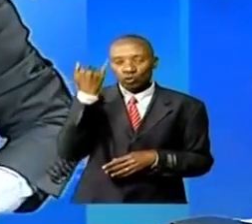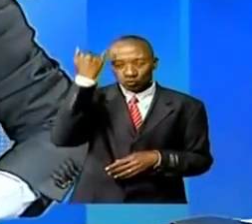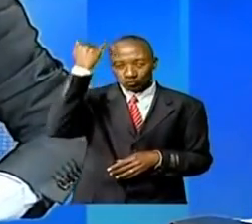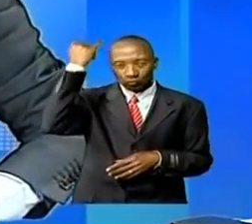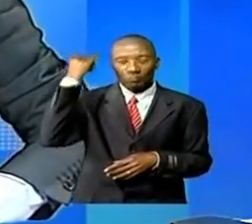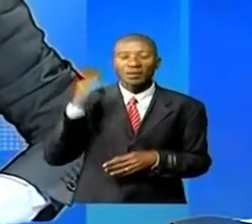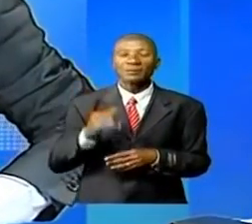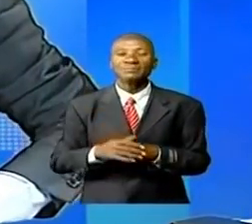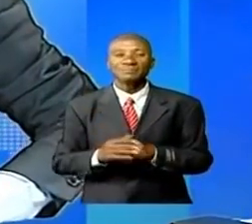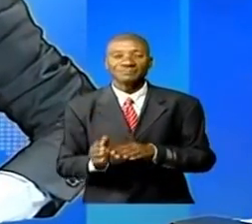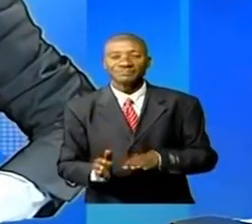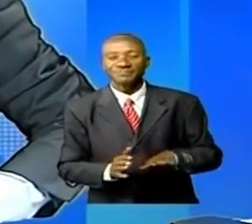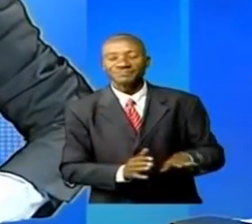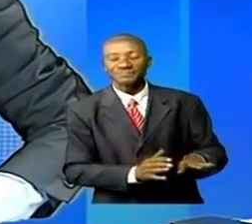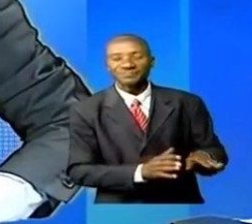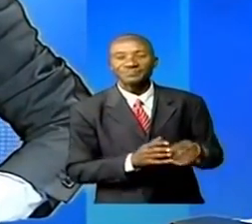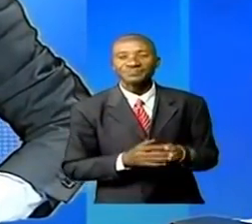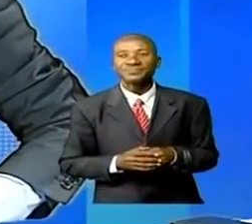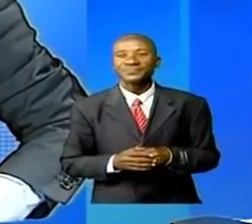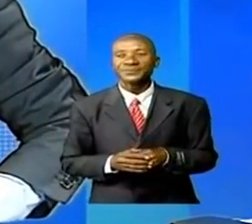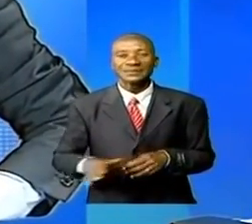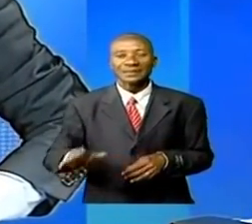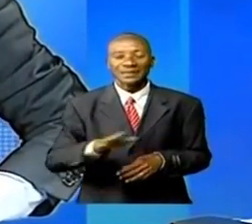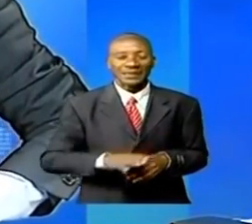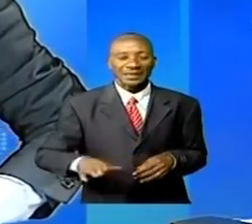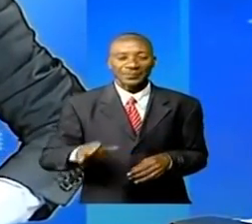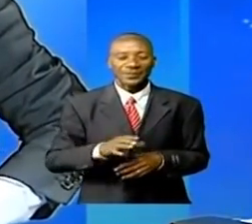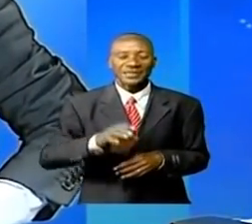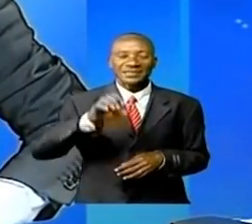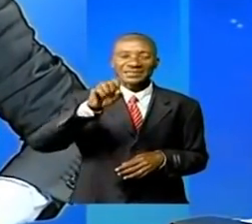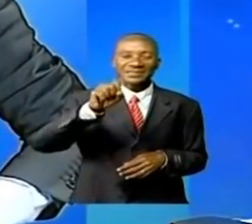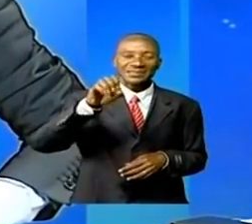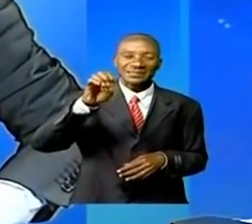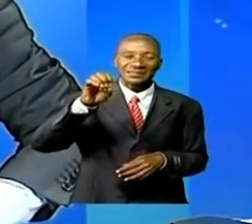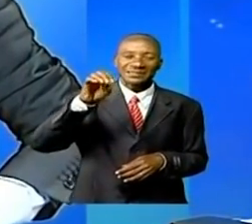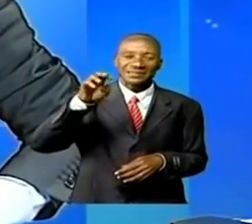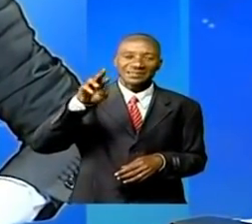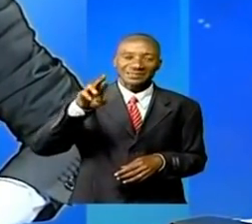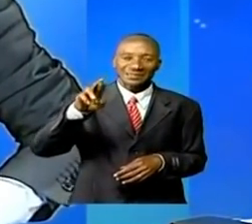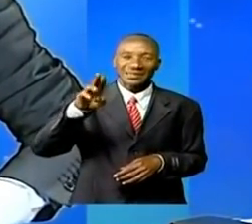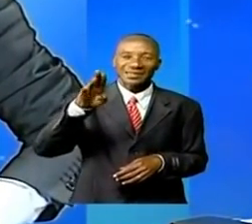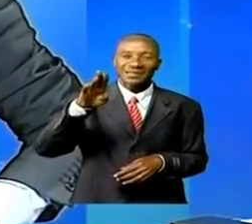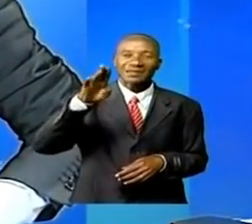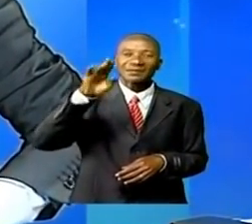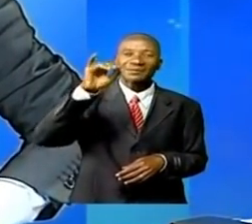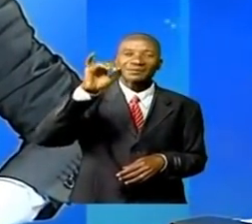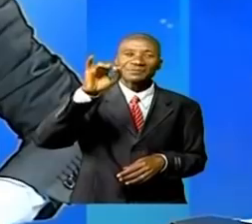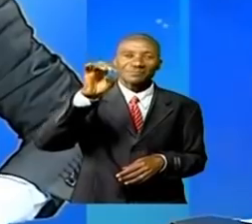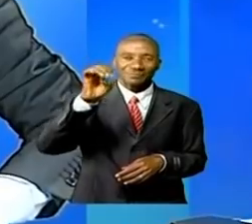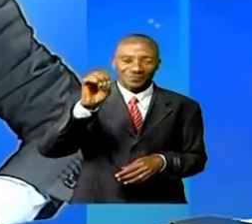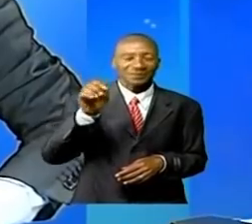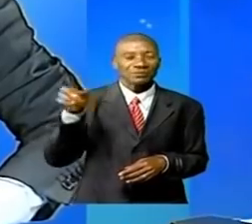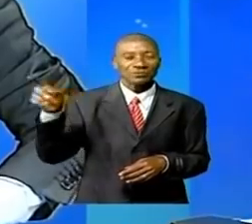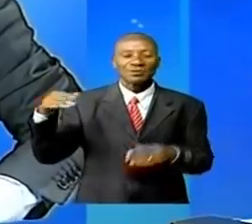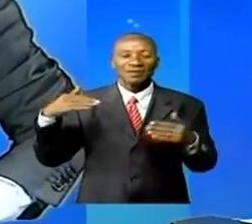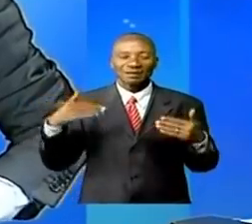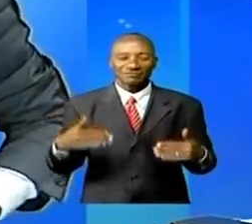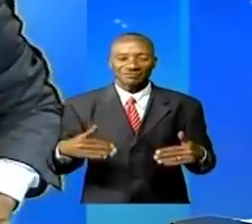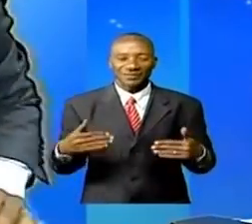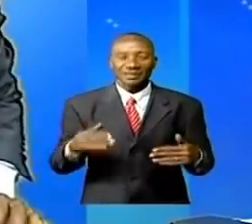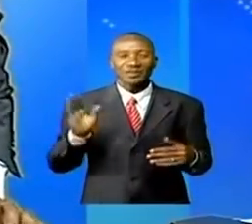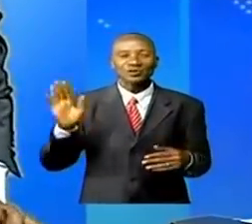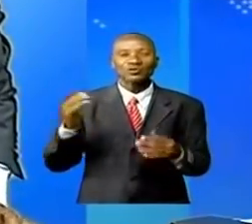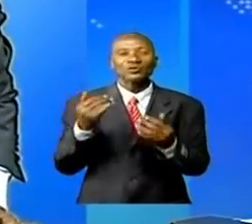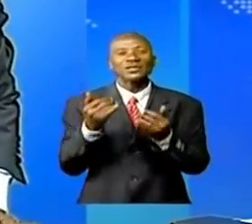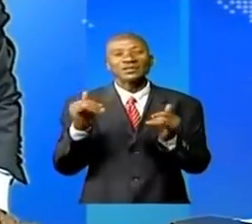si vous ne le savez pas, sachez que la République de Serbie a fêté sa fête nationale le 15 février 2022 au fleuve Congo Hotel. Nous sommes là